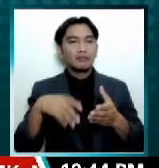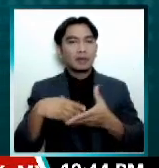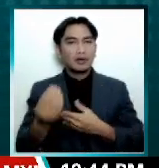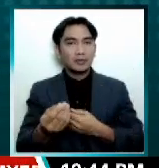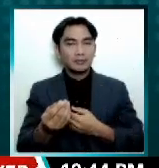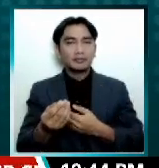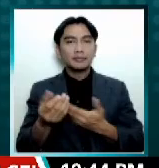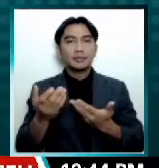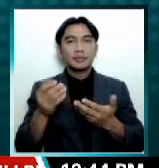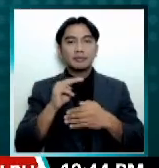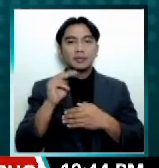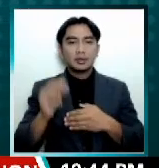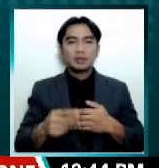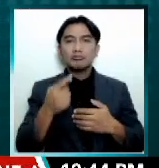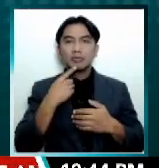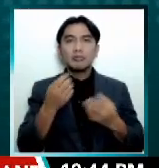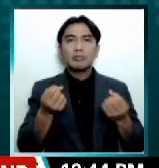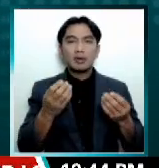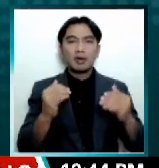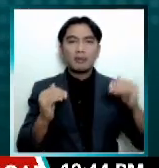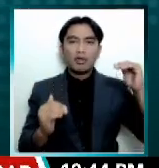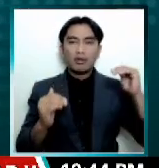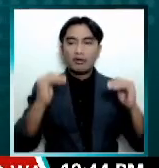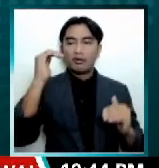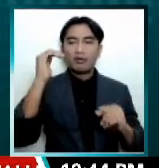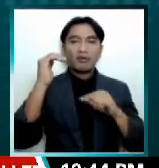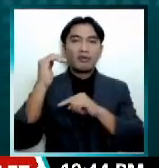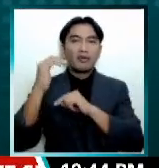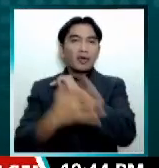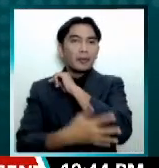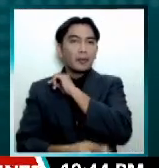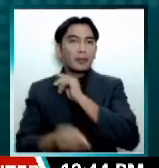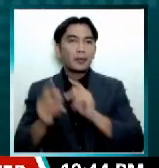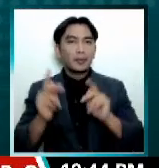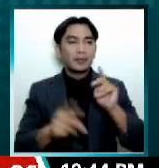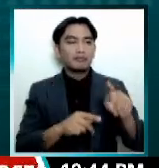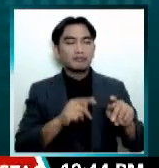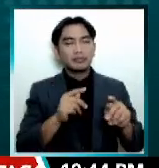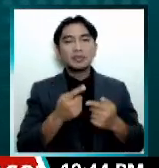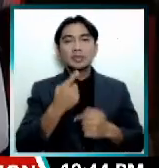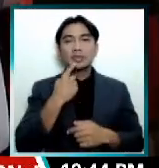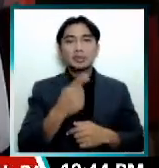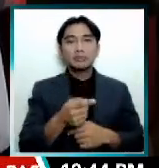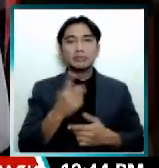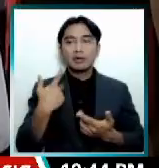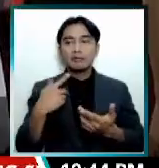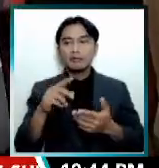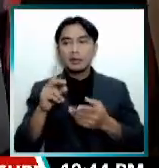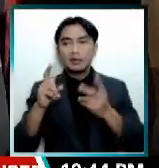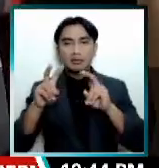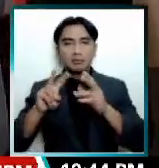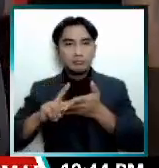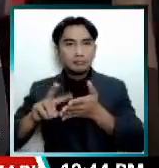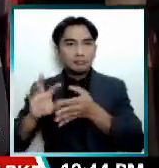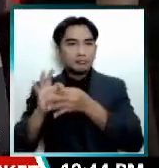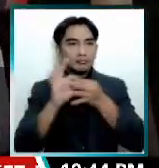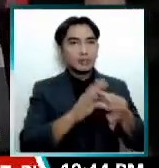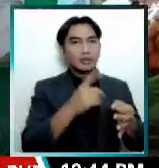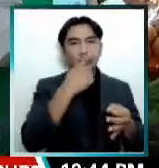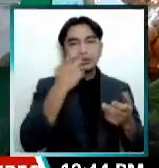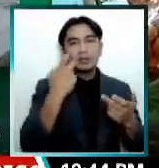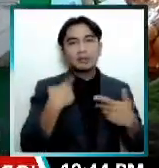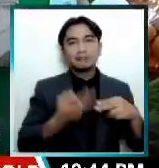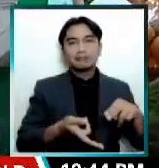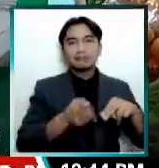dumami ang mga nagsasabing mahirap sila. Ayon sa SWS, konektado ang resulta ng survey sa pagtaas ng presyo ng mga bilihin